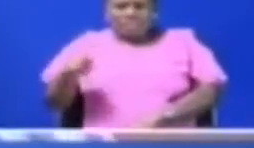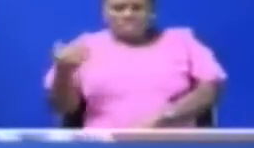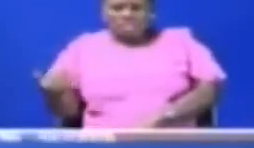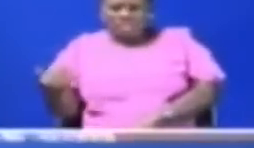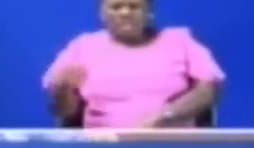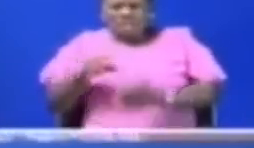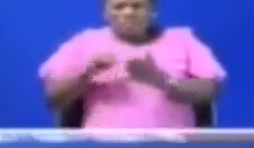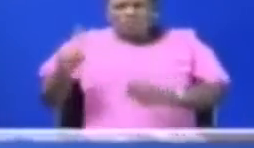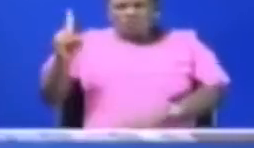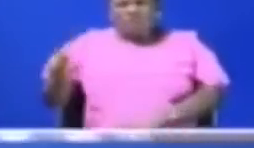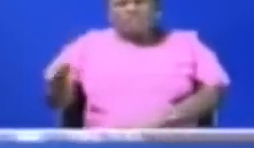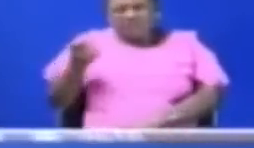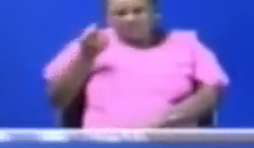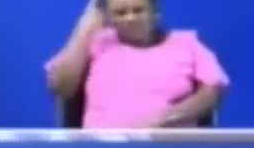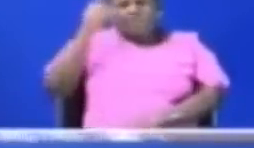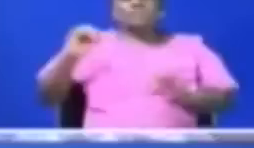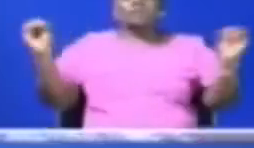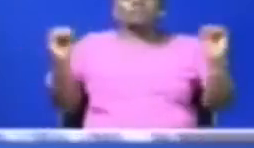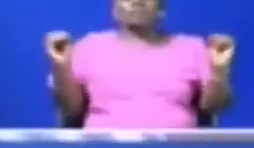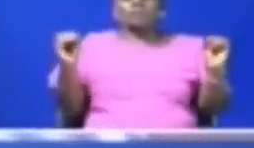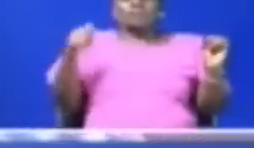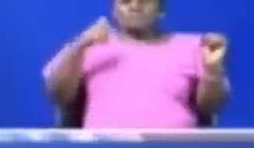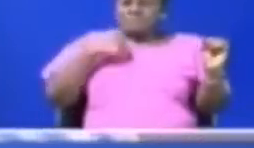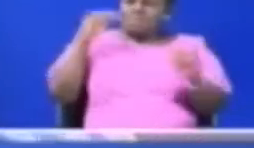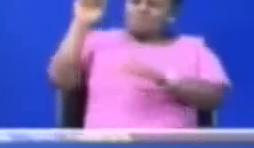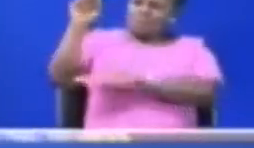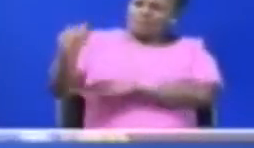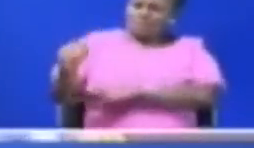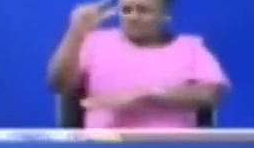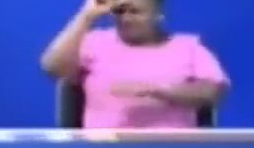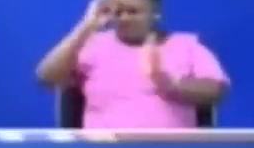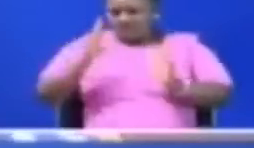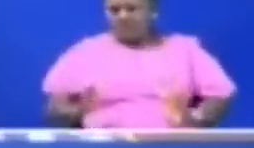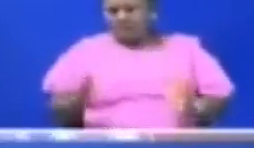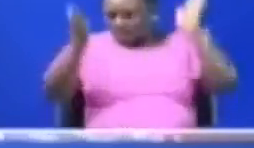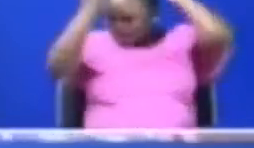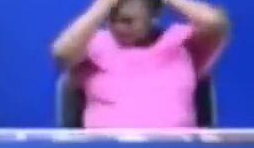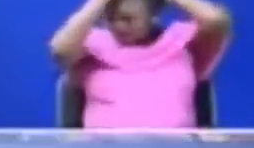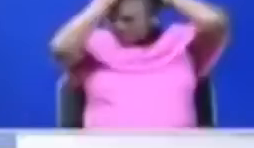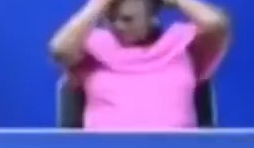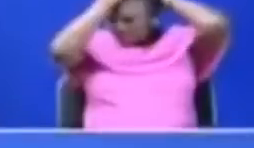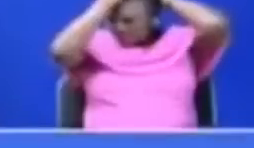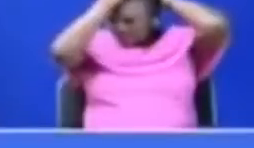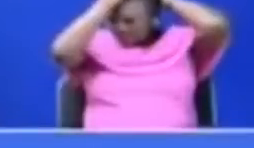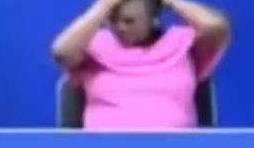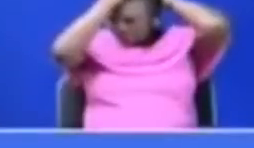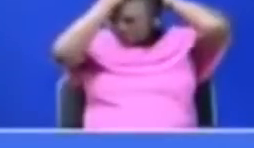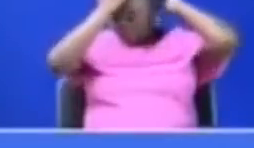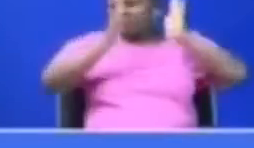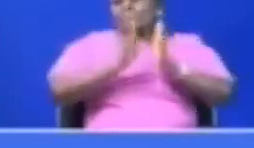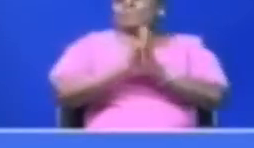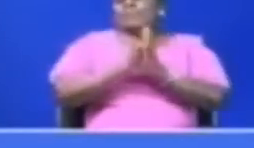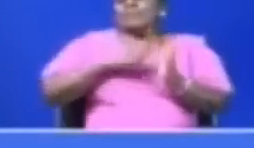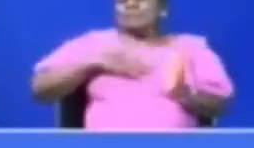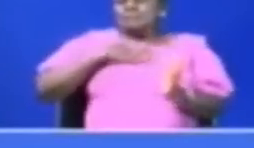tatu, hata wakitoa mmoja hataweza kuelewa. Kwa hivyo mimi ninaomba governor wa Kakamega County ya